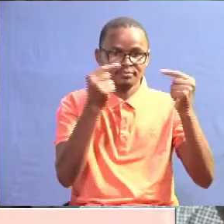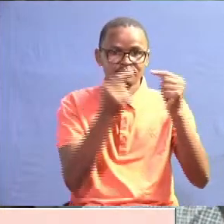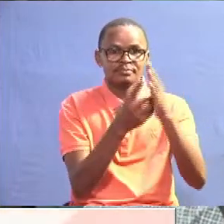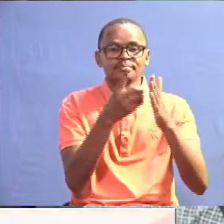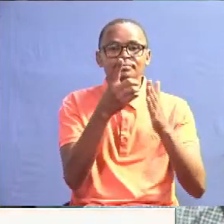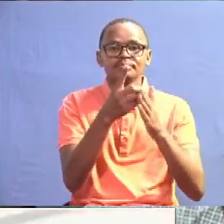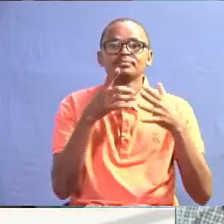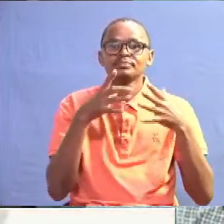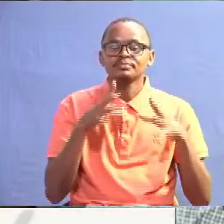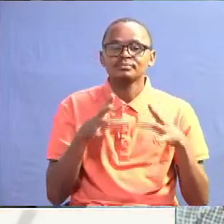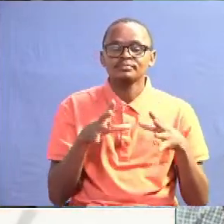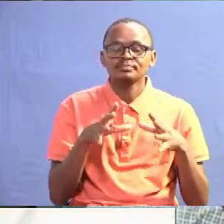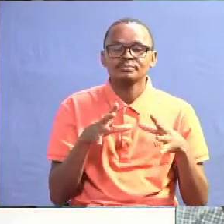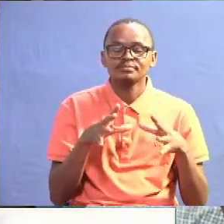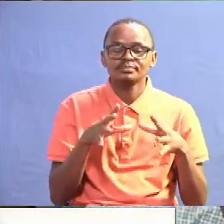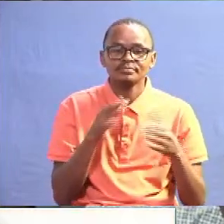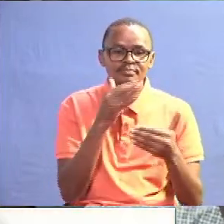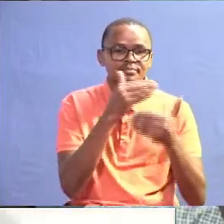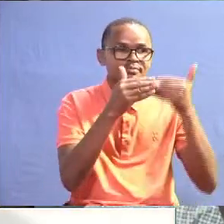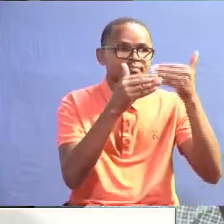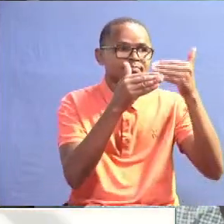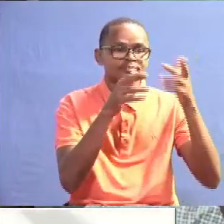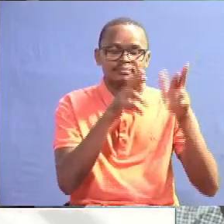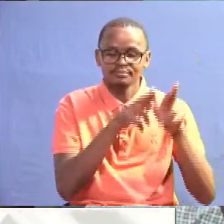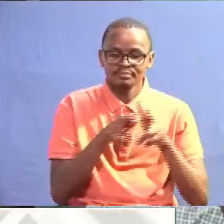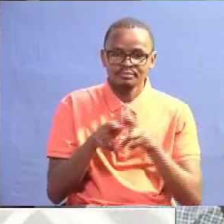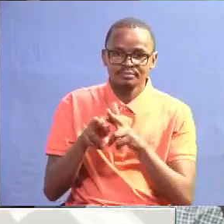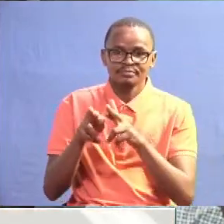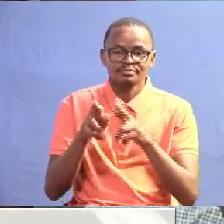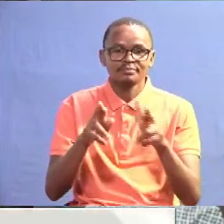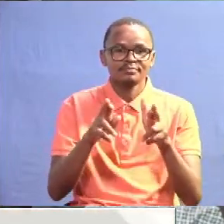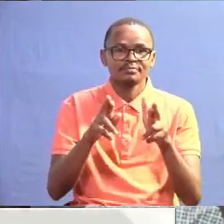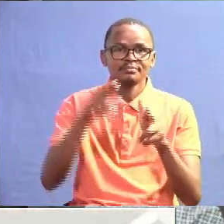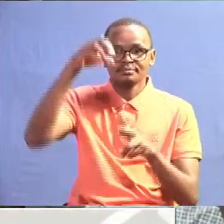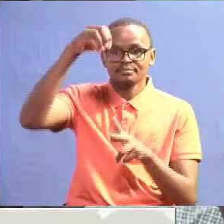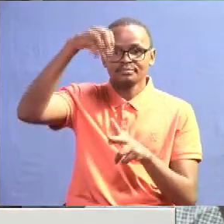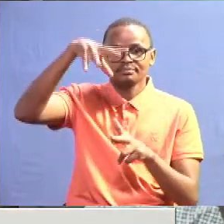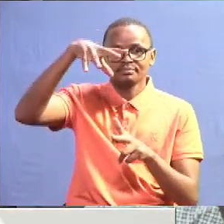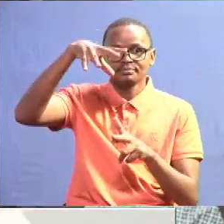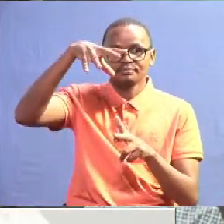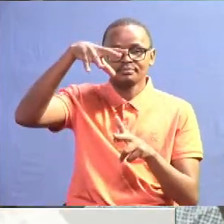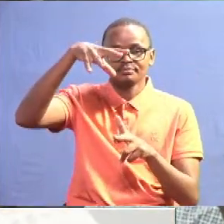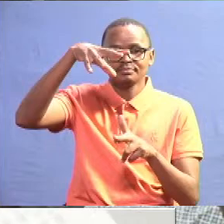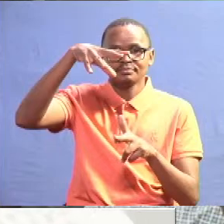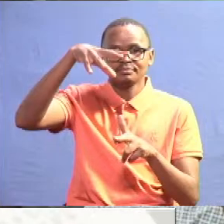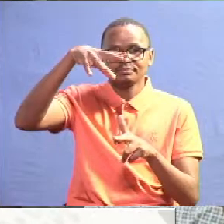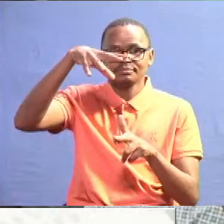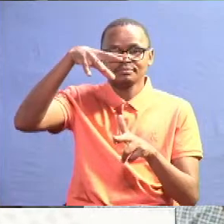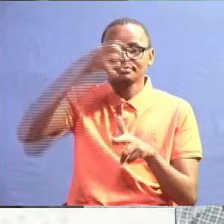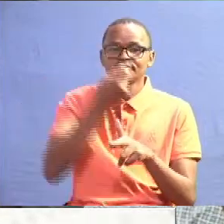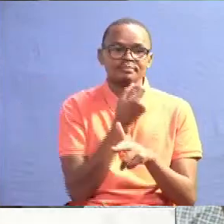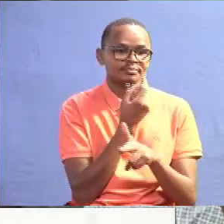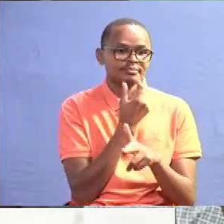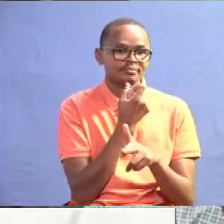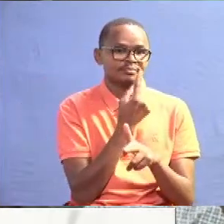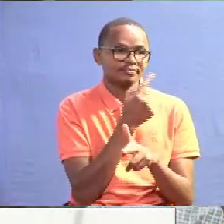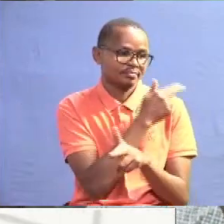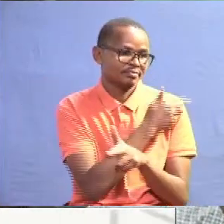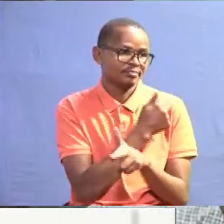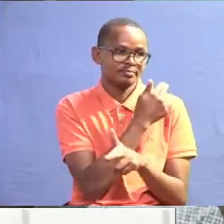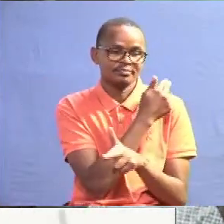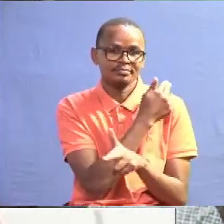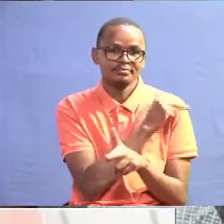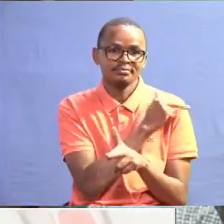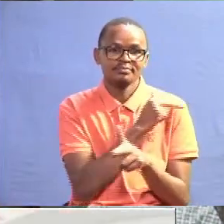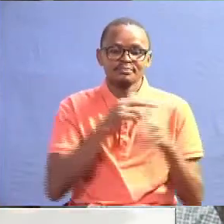kwa wananchi. Tujenge barabara, tuweke stima, tuweke madawa kwa hospitali,